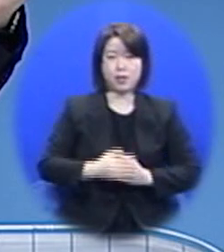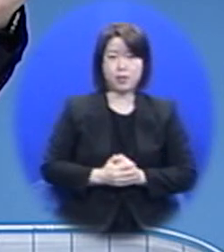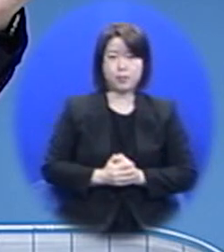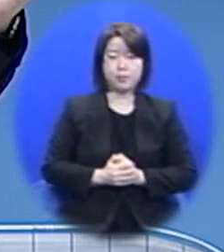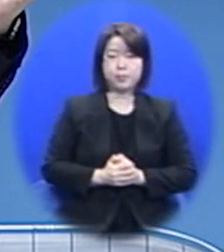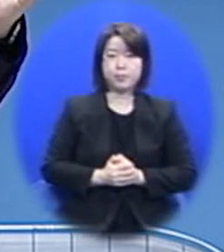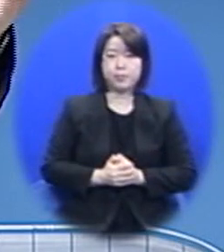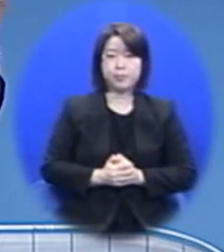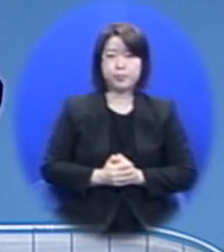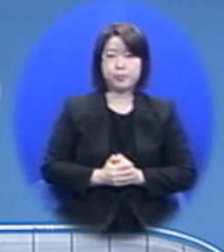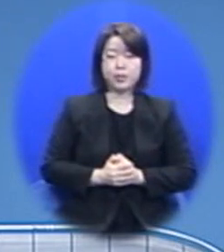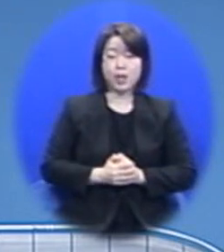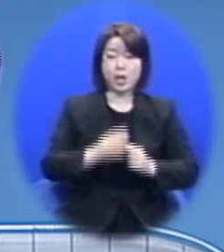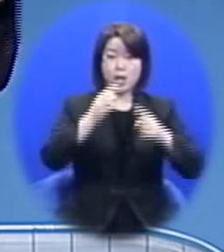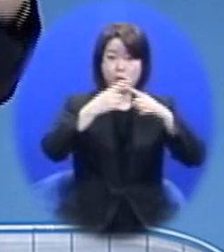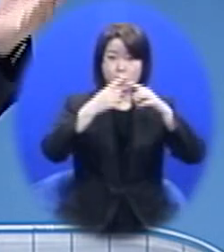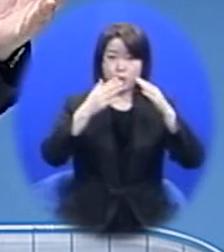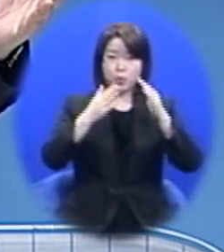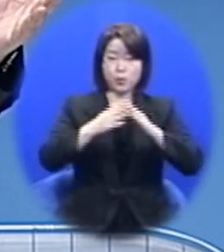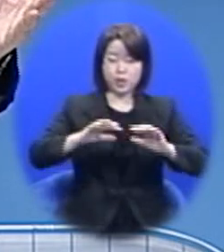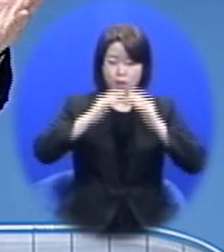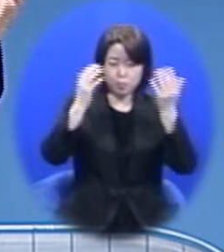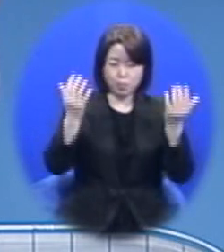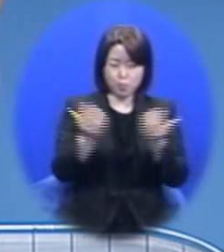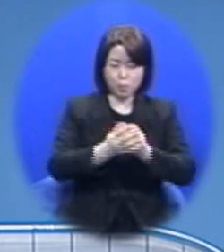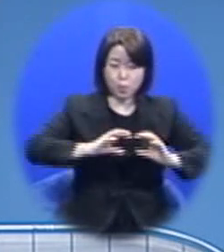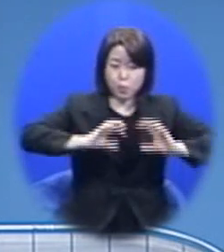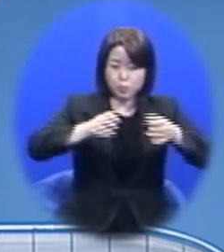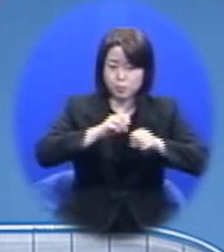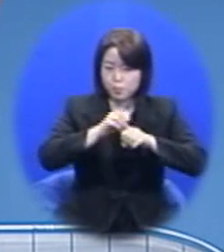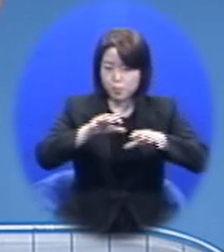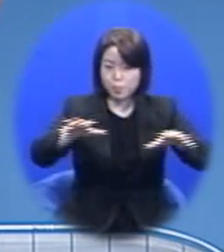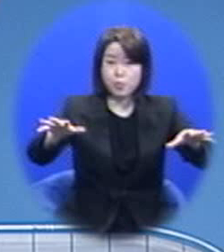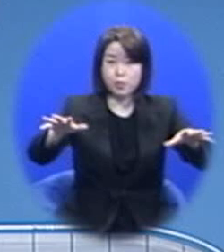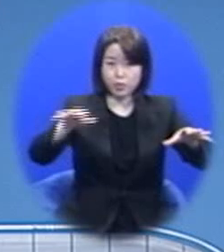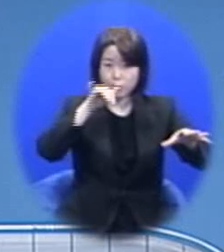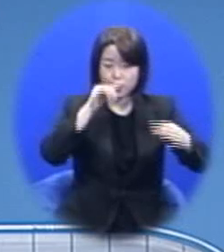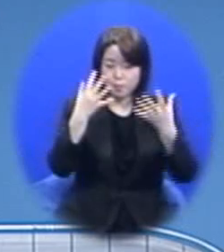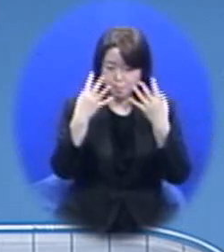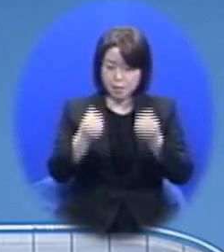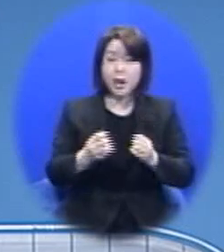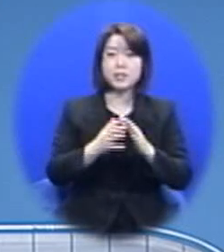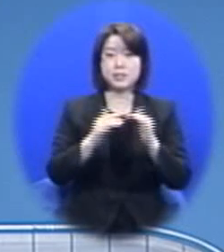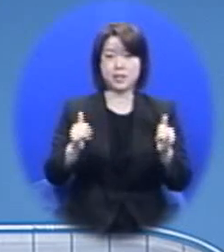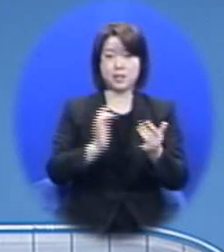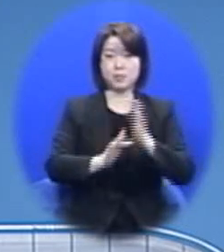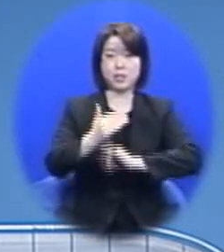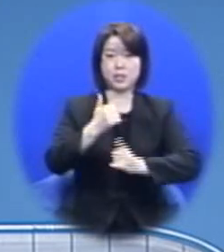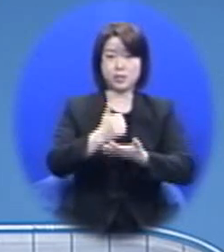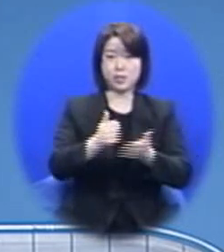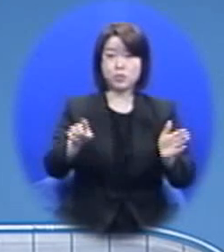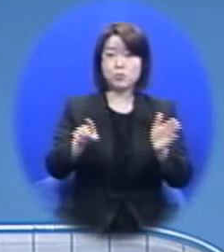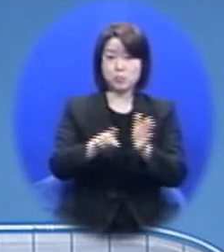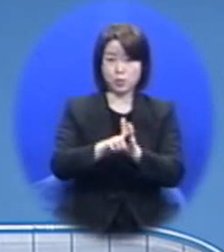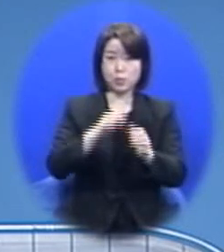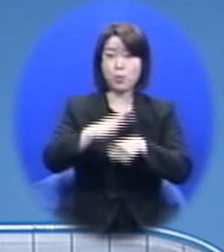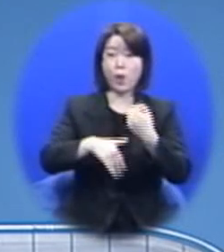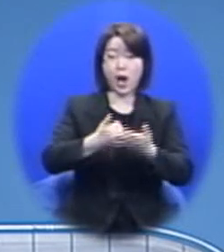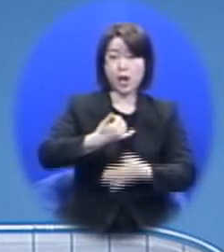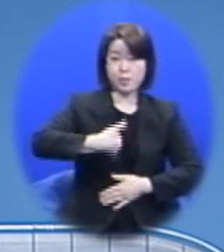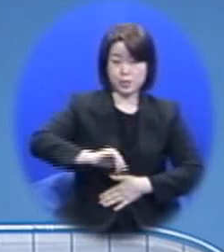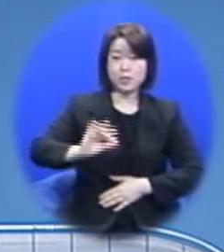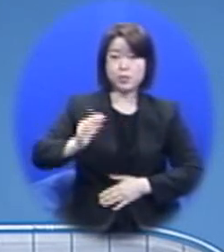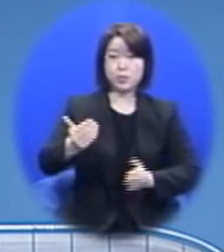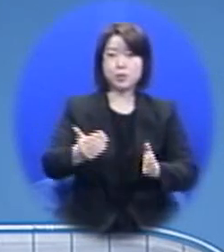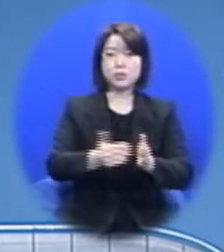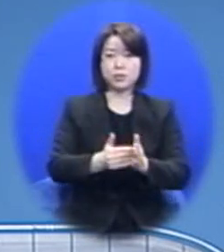교회가 전 세계에 흩어져 있고 수많은 사람들이 예수님을 믿고 하나님의 자녀가